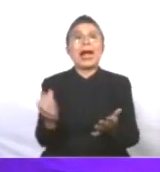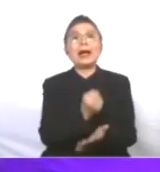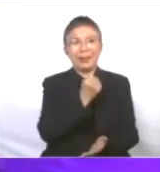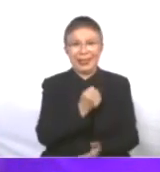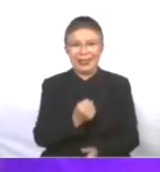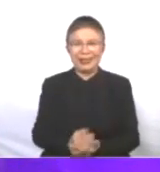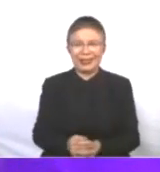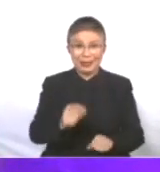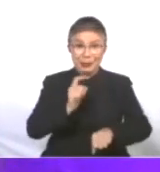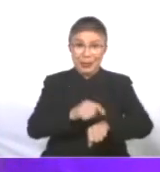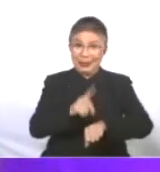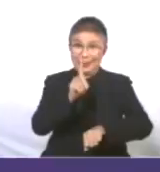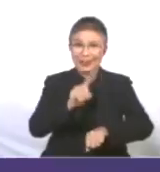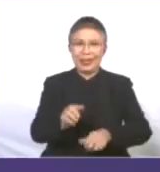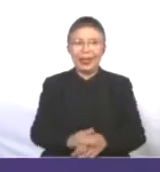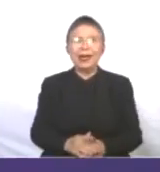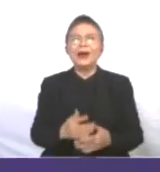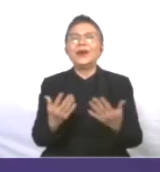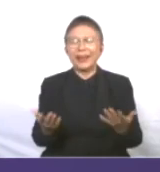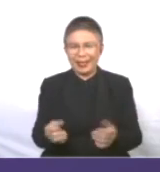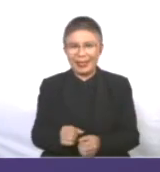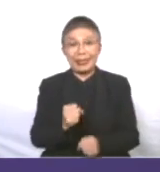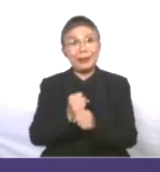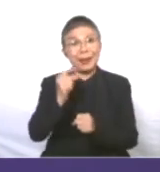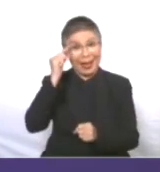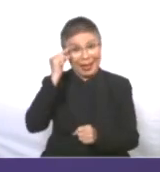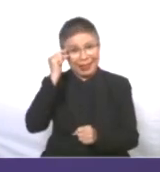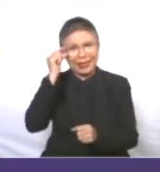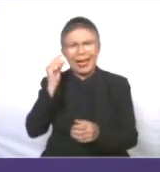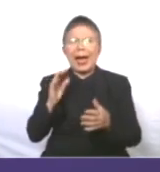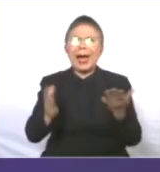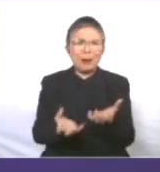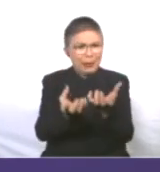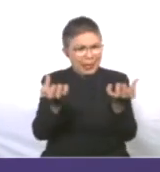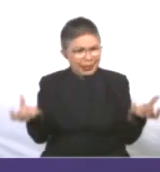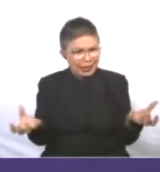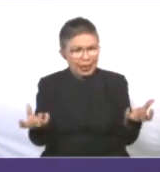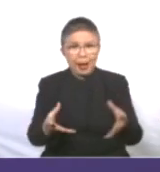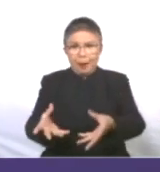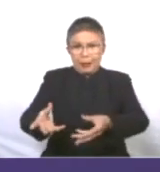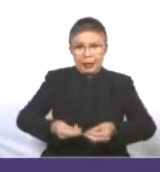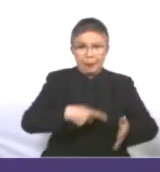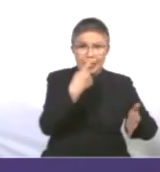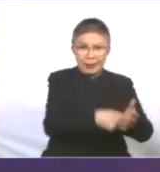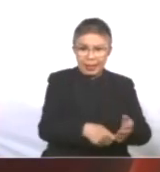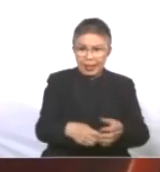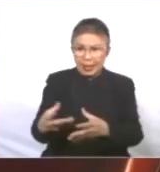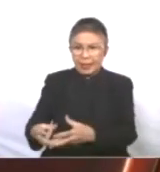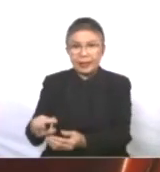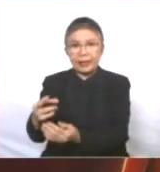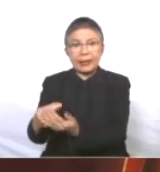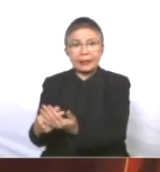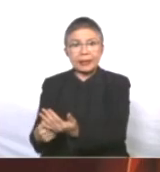menanggapi. Waktunya 1 menit, silakan ya, Bapak. Mas Gibran yang terhormat, apa sih perbedaan antara penerimaan pajak dan tax